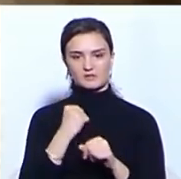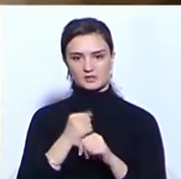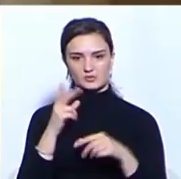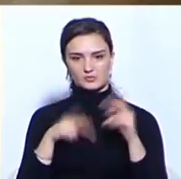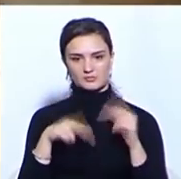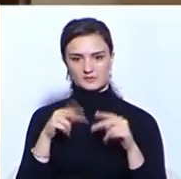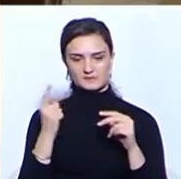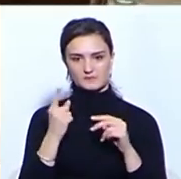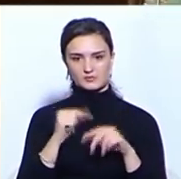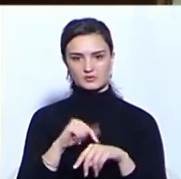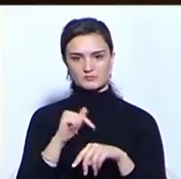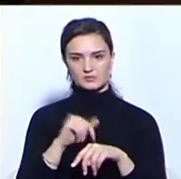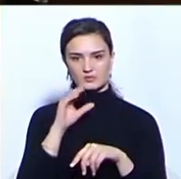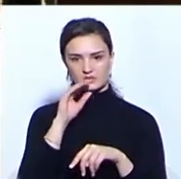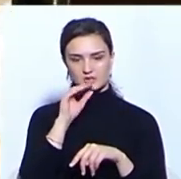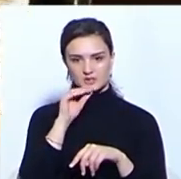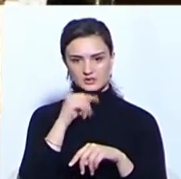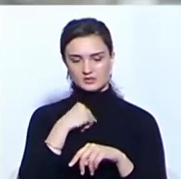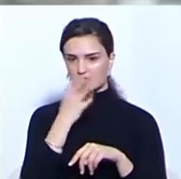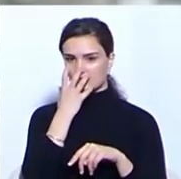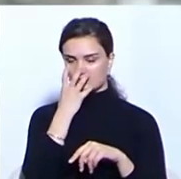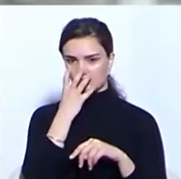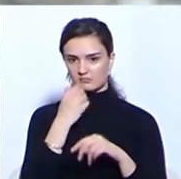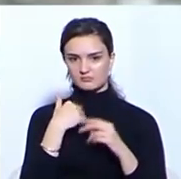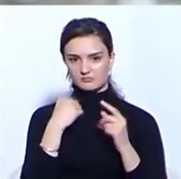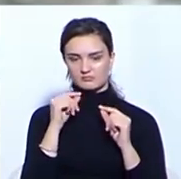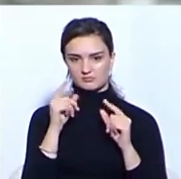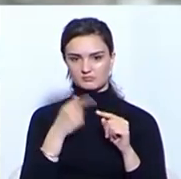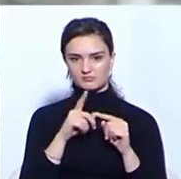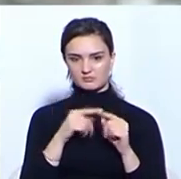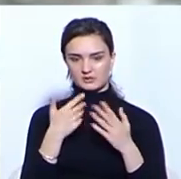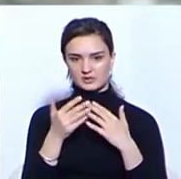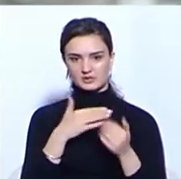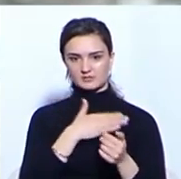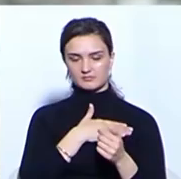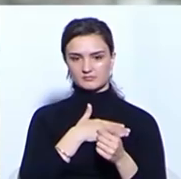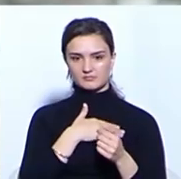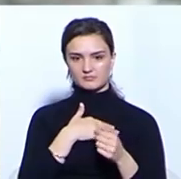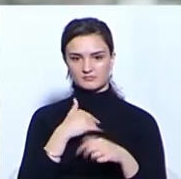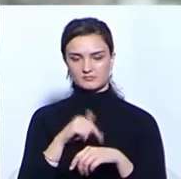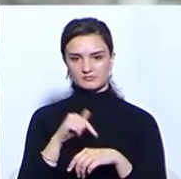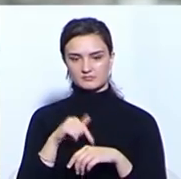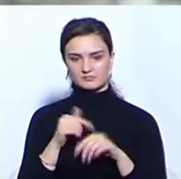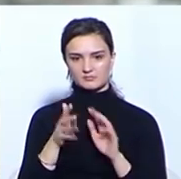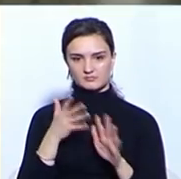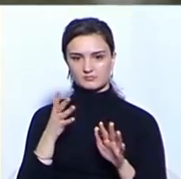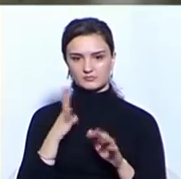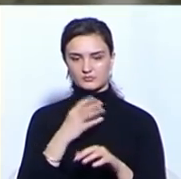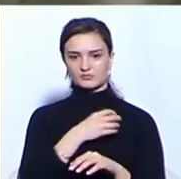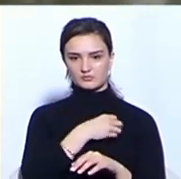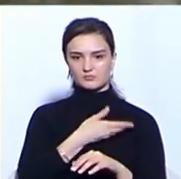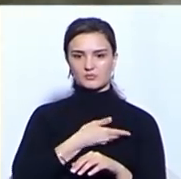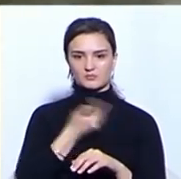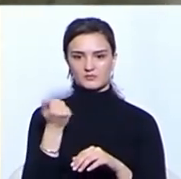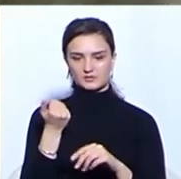ოპერაცია. პირველი შეგრძნება, როდესაც ნარკოზიდან გამოვედი, ეს იყო ხელი მოვისვი. და მე ხვდი რომ ამკვეთეს.